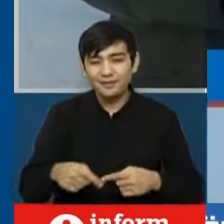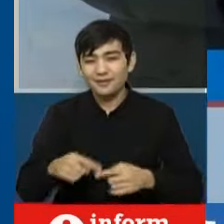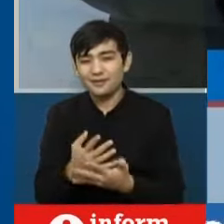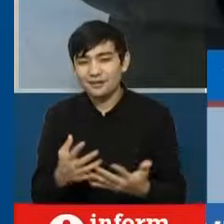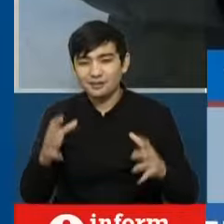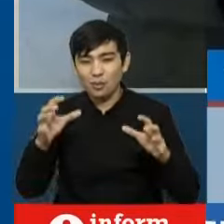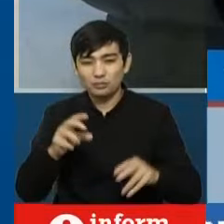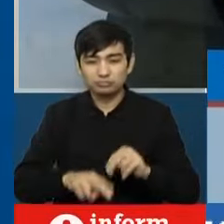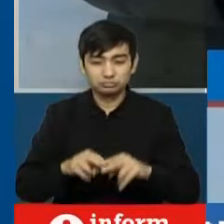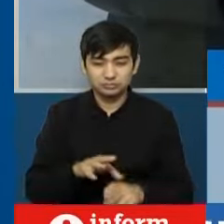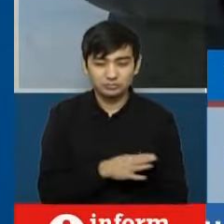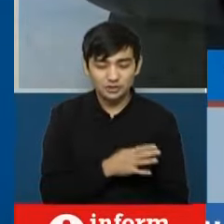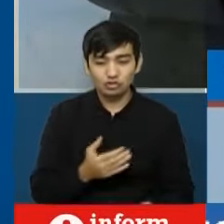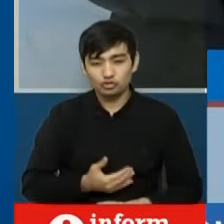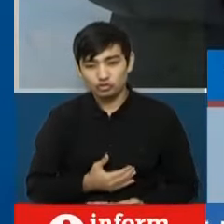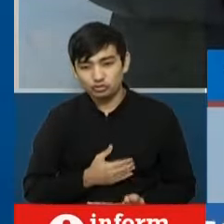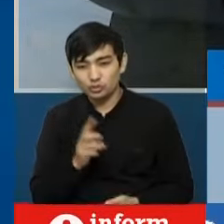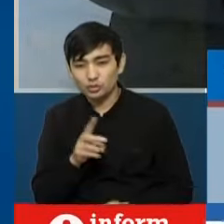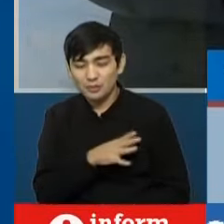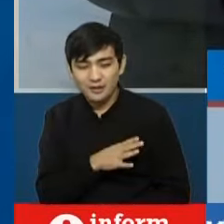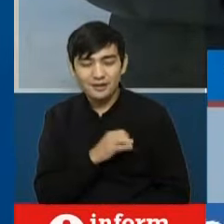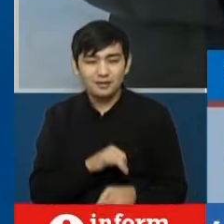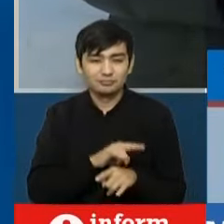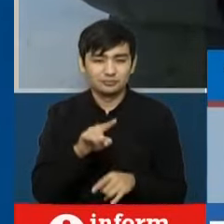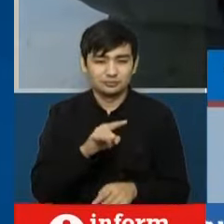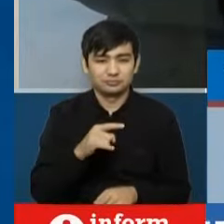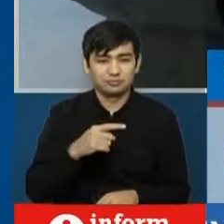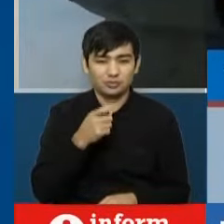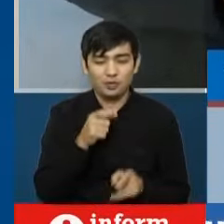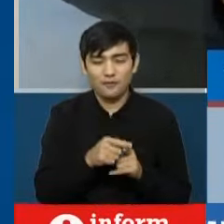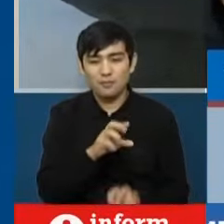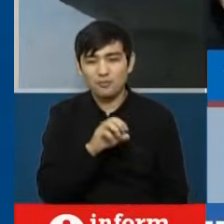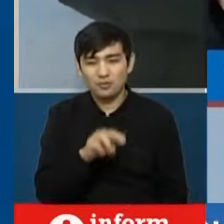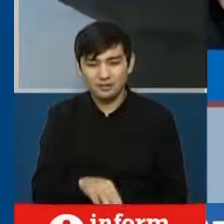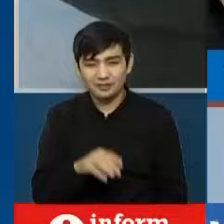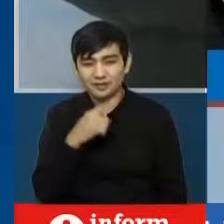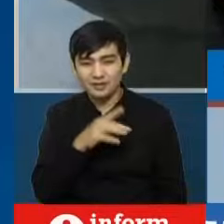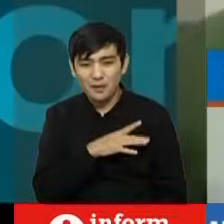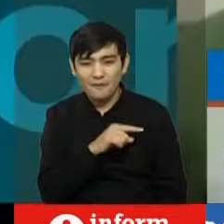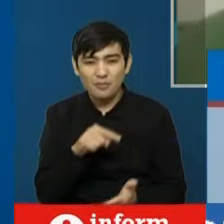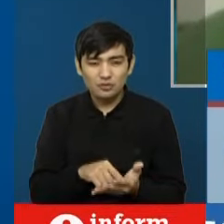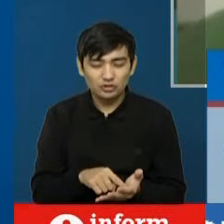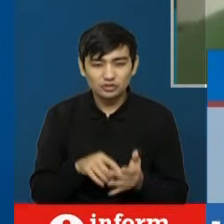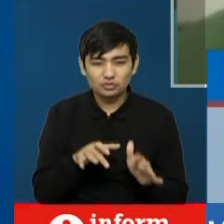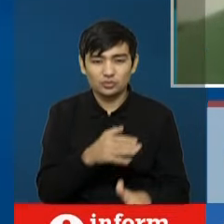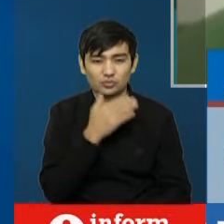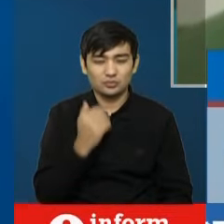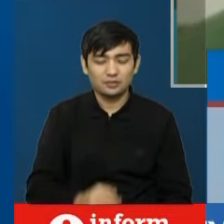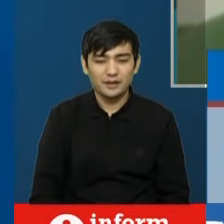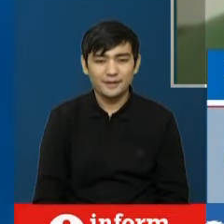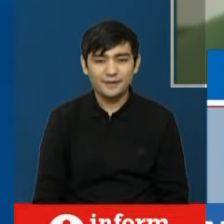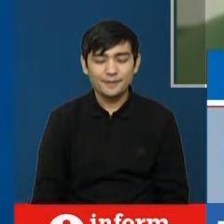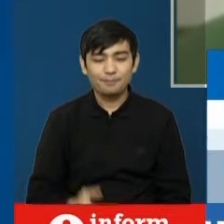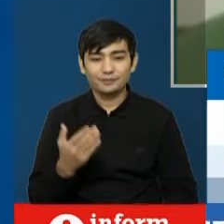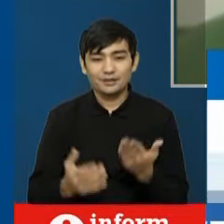законно построили дома, живут в них, то, по словам авиаэксперта Абыла Кекельбаева, вопрос также недоработан. И если человек